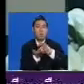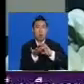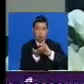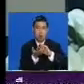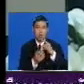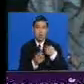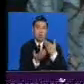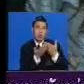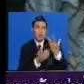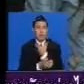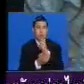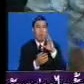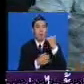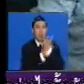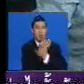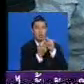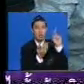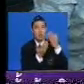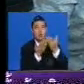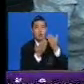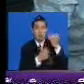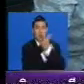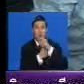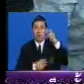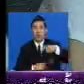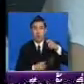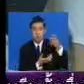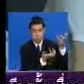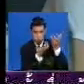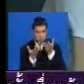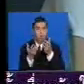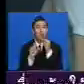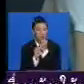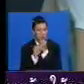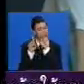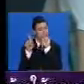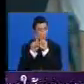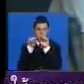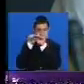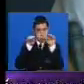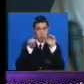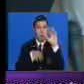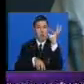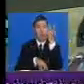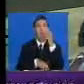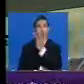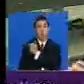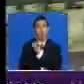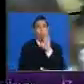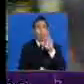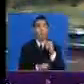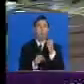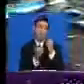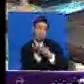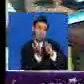สซึ่งเป็นชนิดเชื้อปราศจากชีวิตในรูปแบบฉีดปลอดภัยได้มาตรฐานองค์การอนามัยโลกและได้ขึ้นทะเบียนกับองค์การอาหารและย